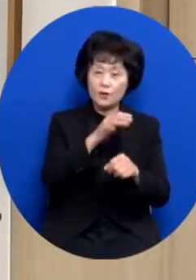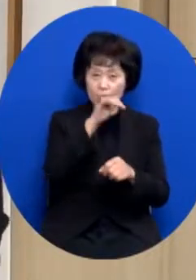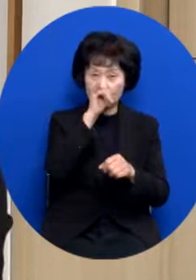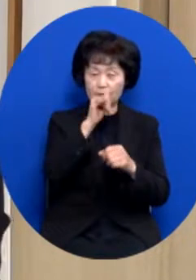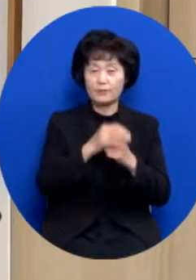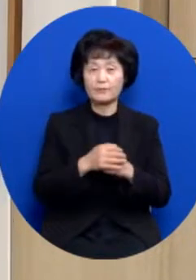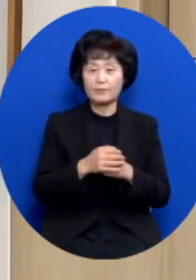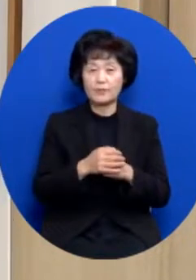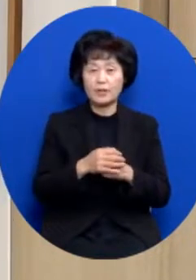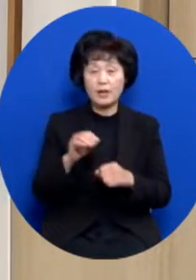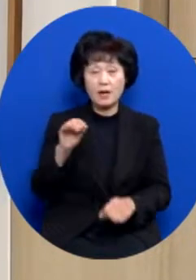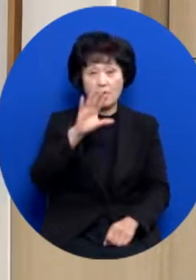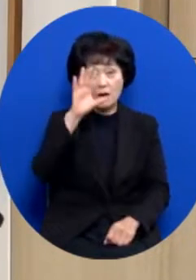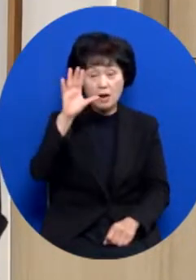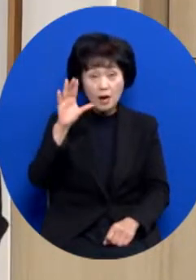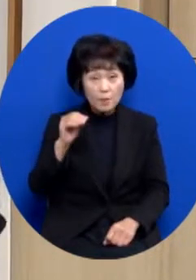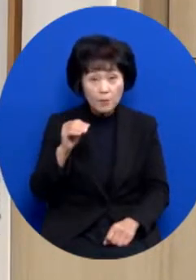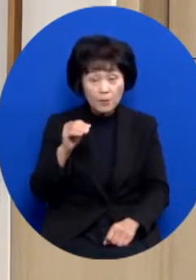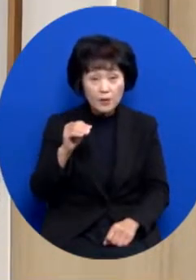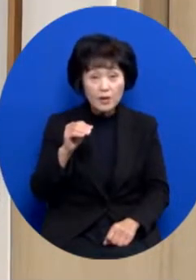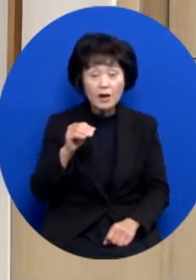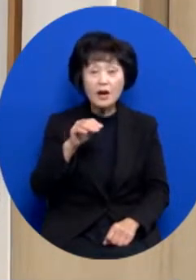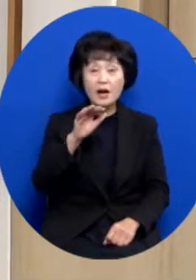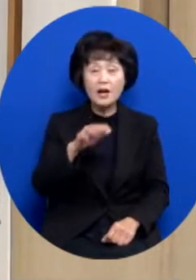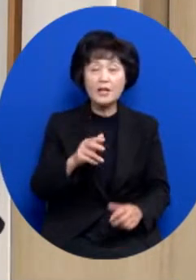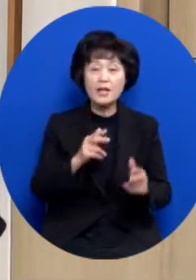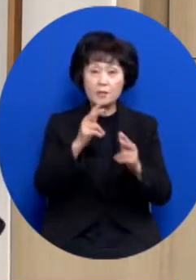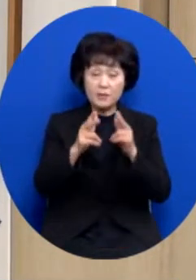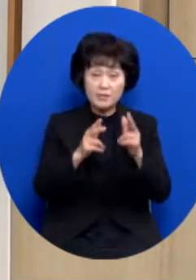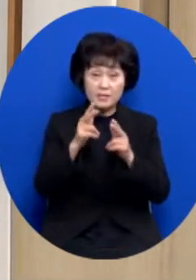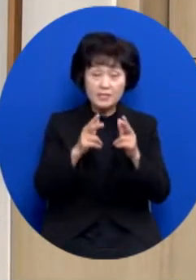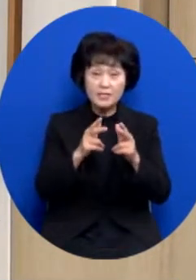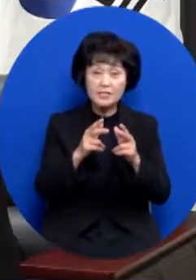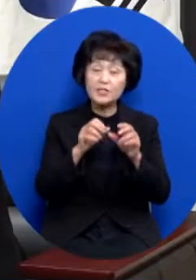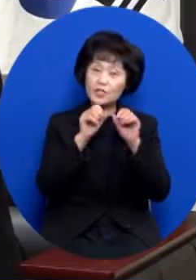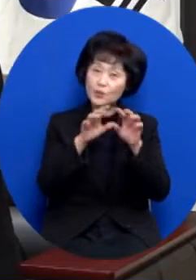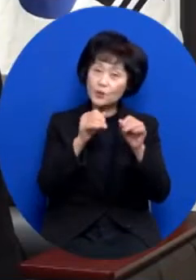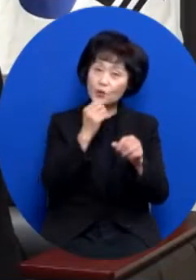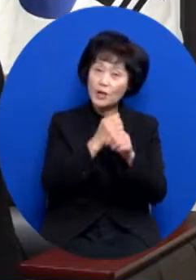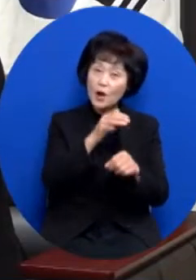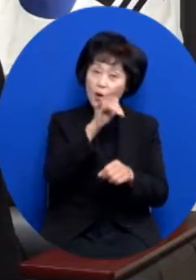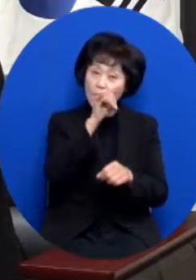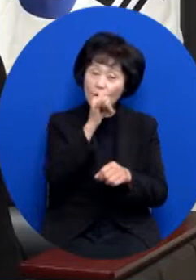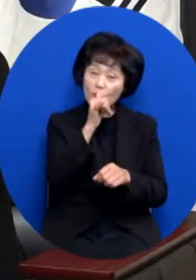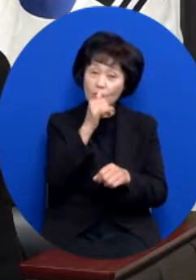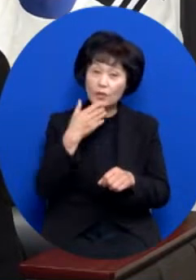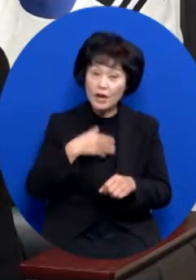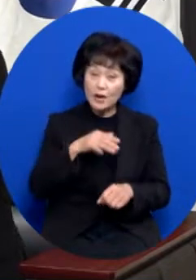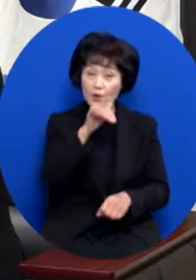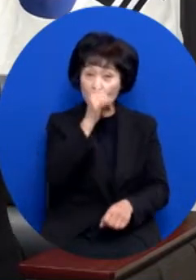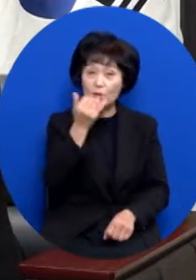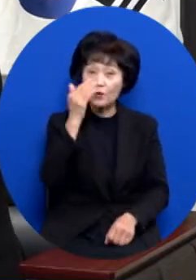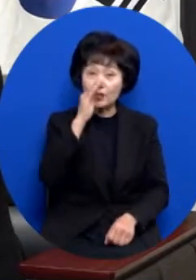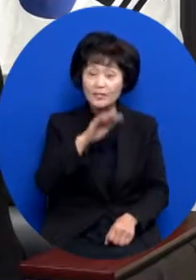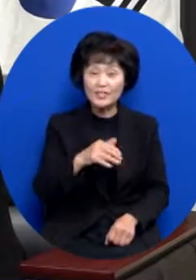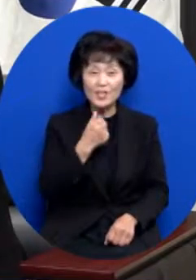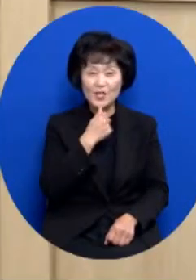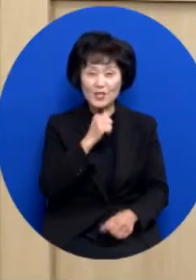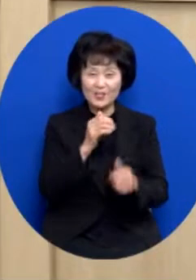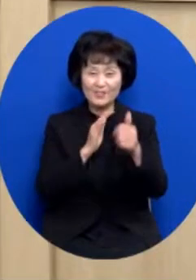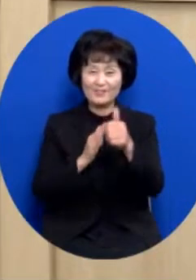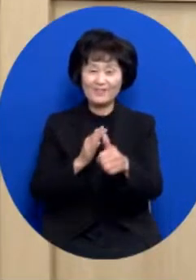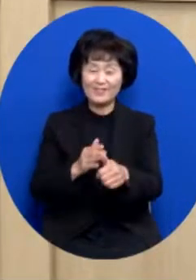그동안 아프리카를 대상으로 비즈니스 선교를 해오신 것으로 알고 있습니다 구체적으로 어떤 사역이었는지 직접 소개를 좀